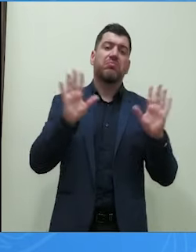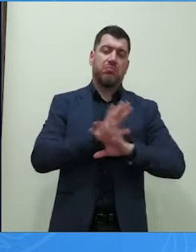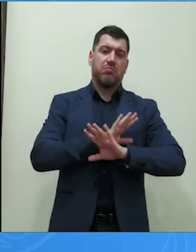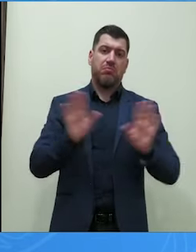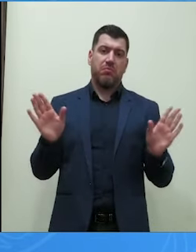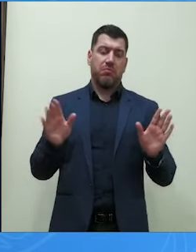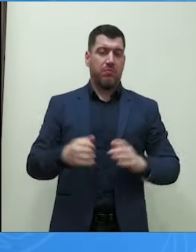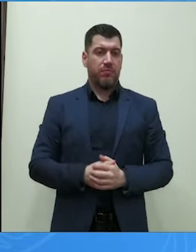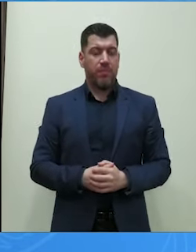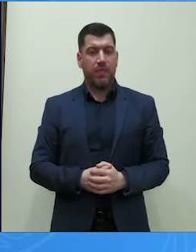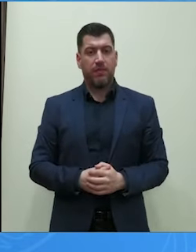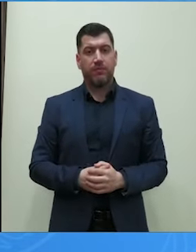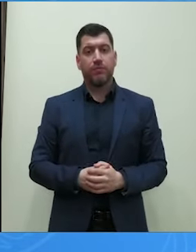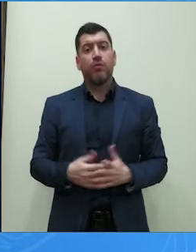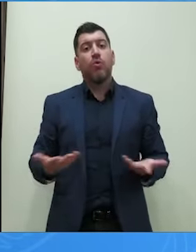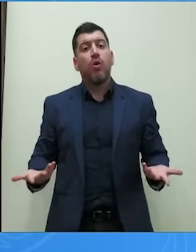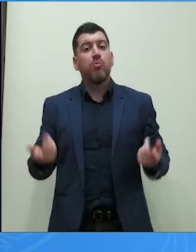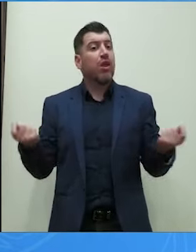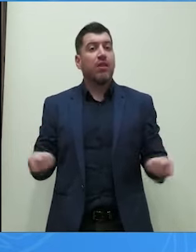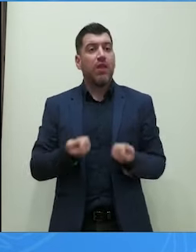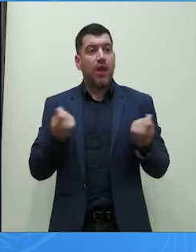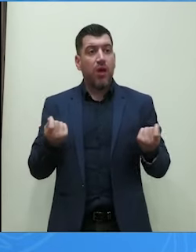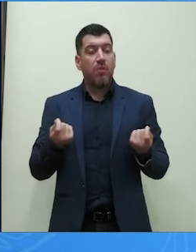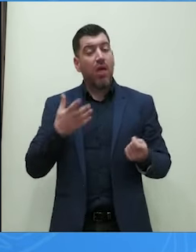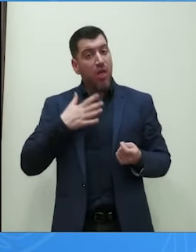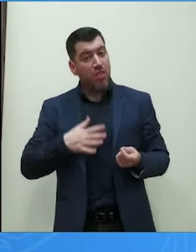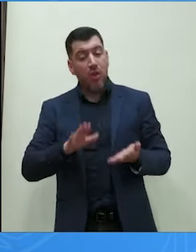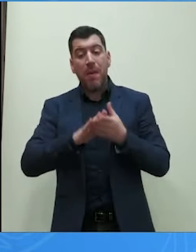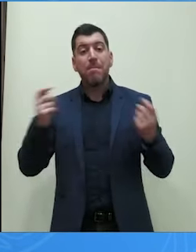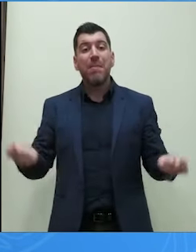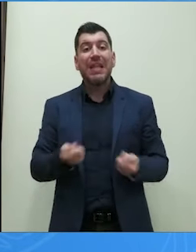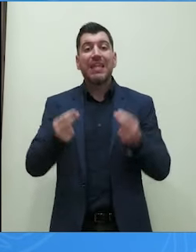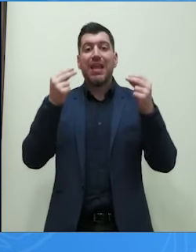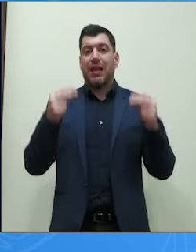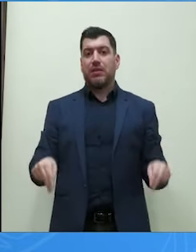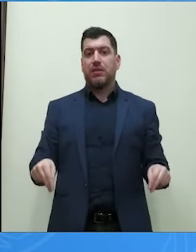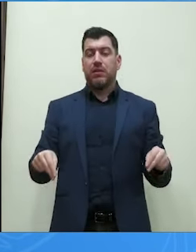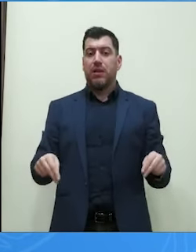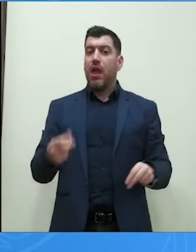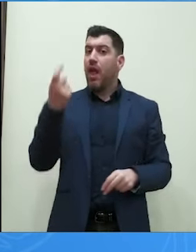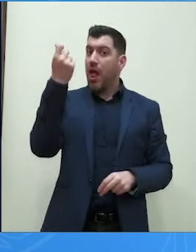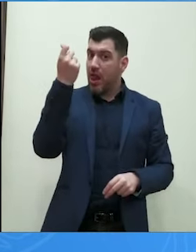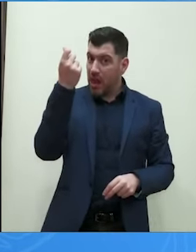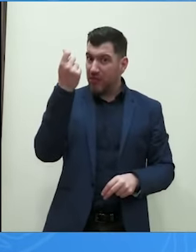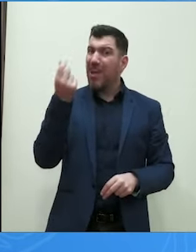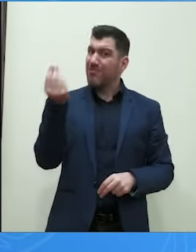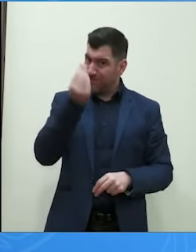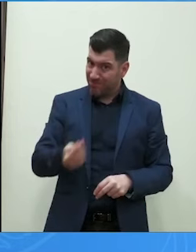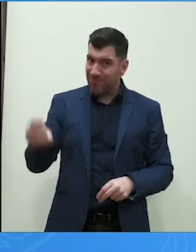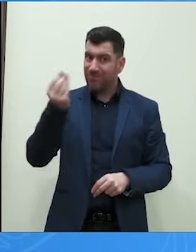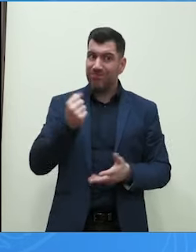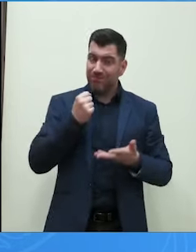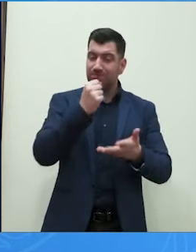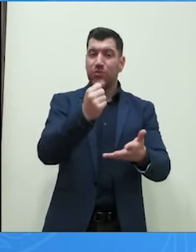κοιτάξτε όμως τώρα. Τι θα κάνουμε, πρακτικά πράγματα. Θα υπάρξει έξτρα κονδύλι για να πληρωθούν τα χρέη, για να